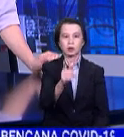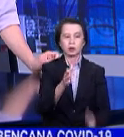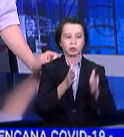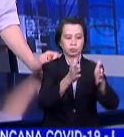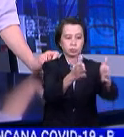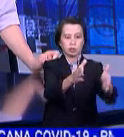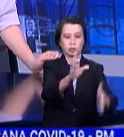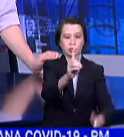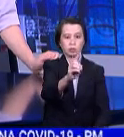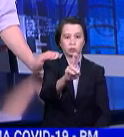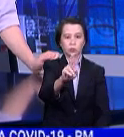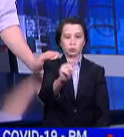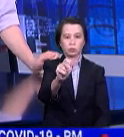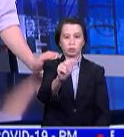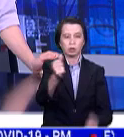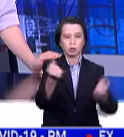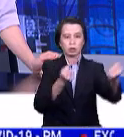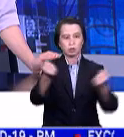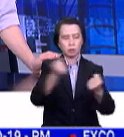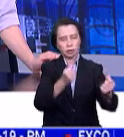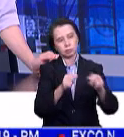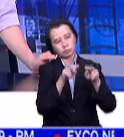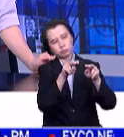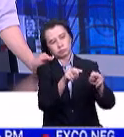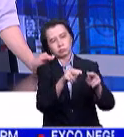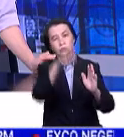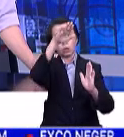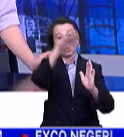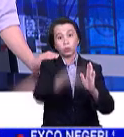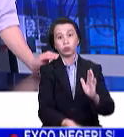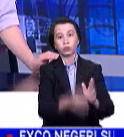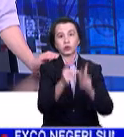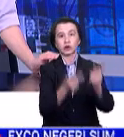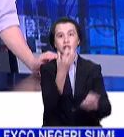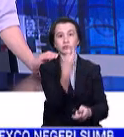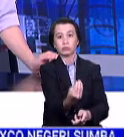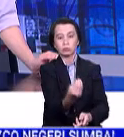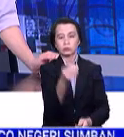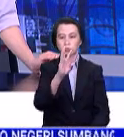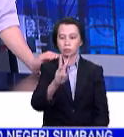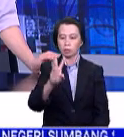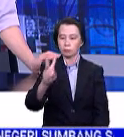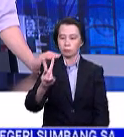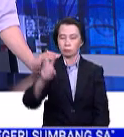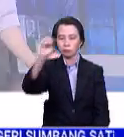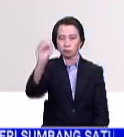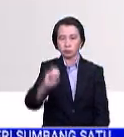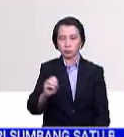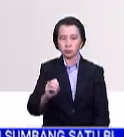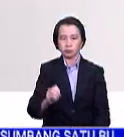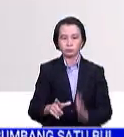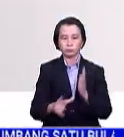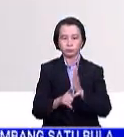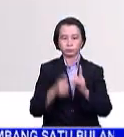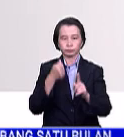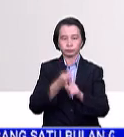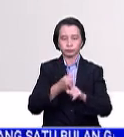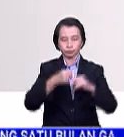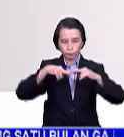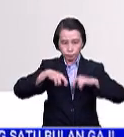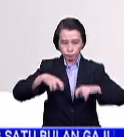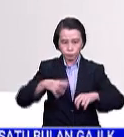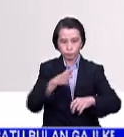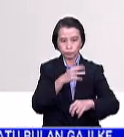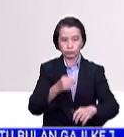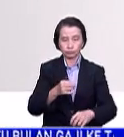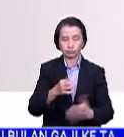Jalan Duta, aliran trafik menunjukkan penurunan sebanyak 66%. Timbalan Pengarah Jabatan Siasatan